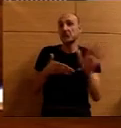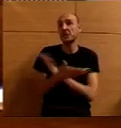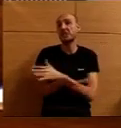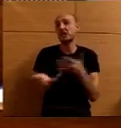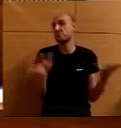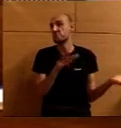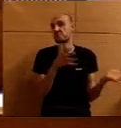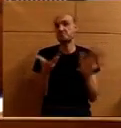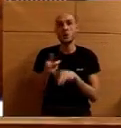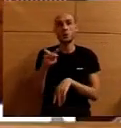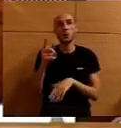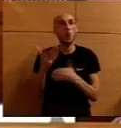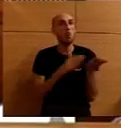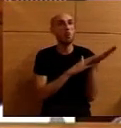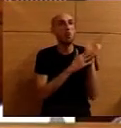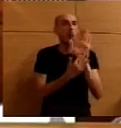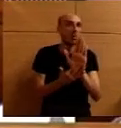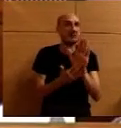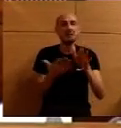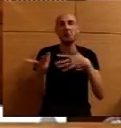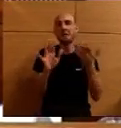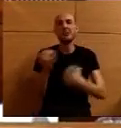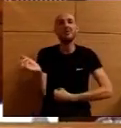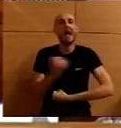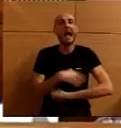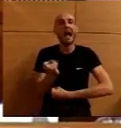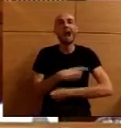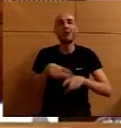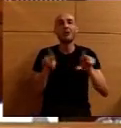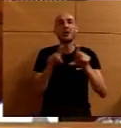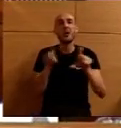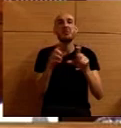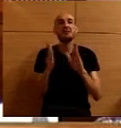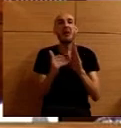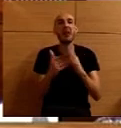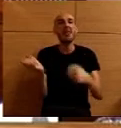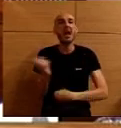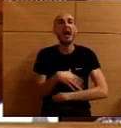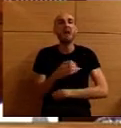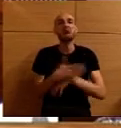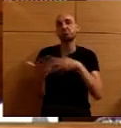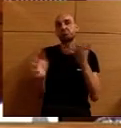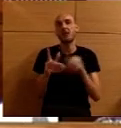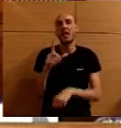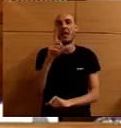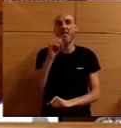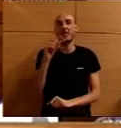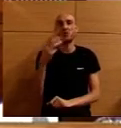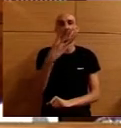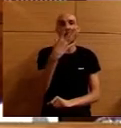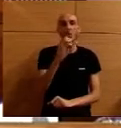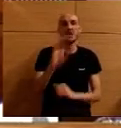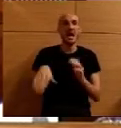que la seva proposta suposaria un estalvi per a les empreses valencianes d'una mitja entre 150 i 300